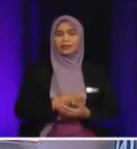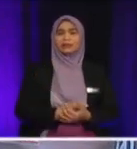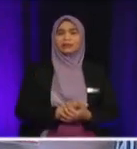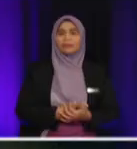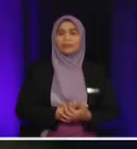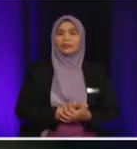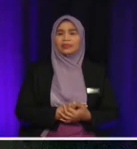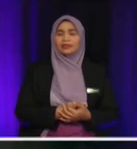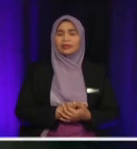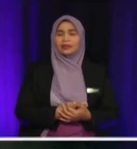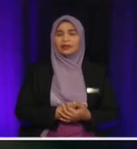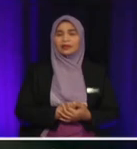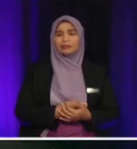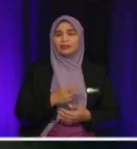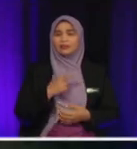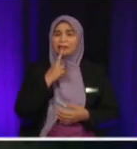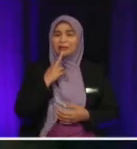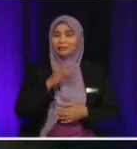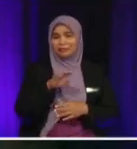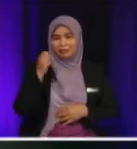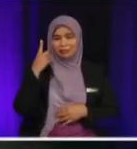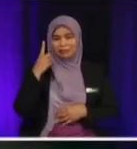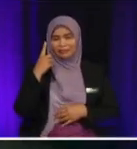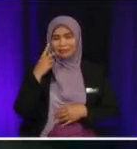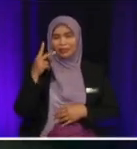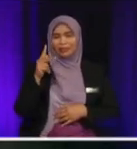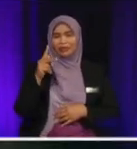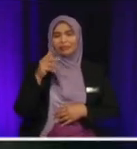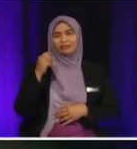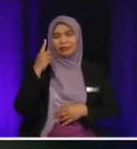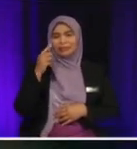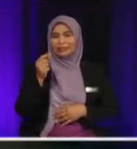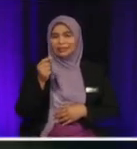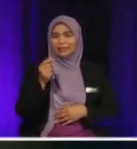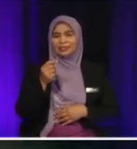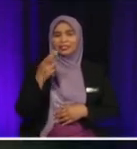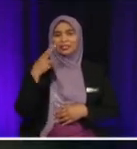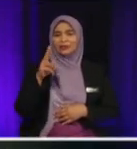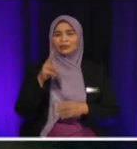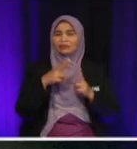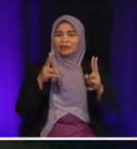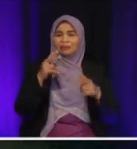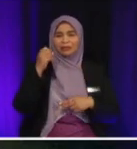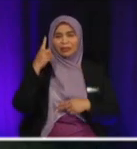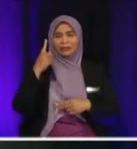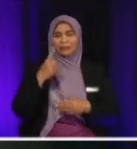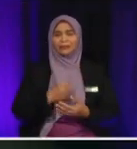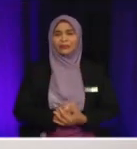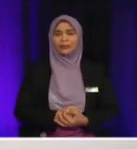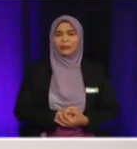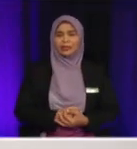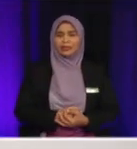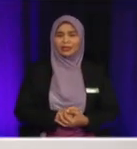faham lagi. Kalau kuning faham sikit, hijau. Sekarang ni hijau, merah, kuning. Cuba jawab. Okey. Wah, hijau